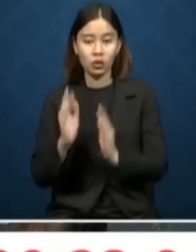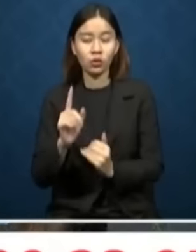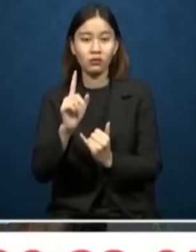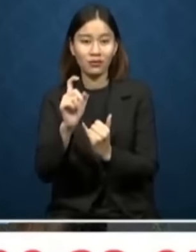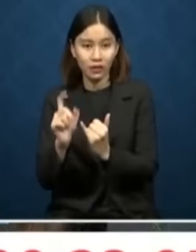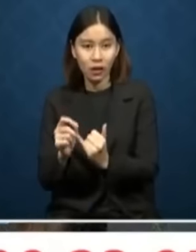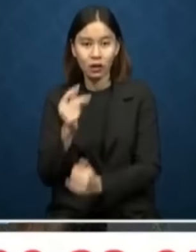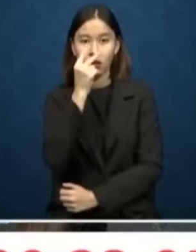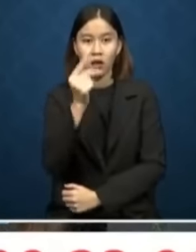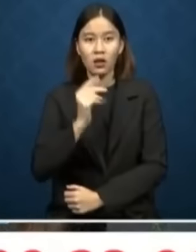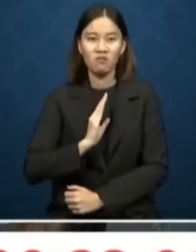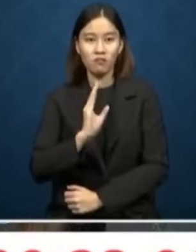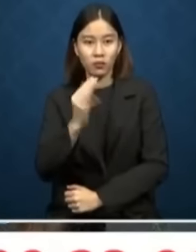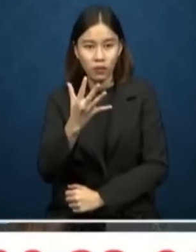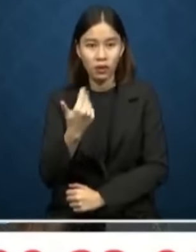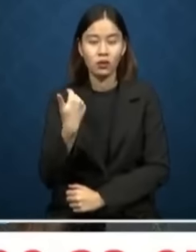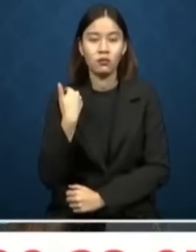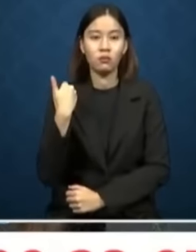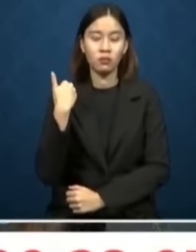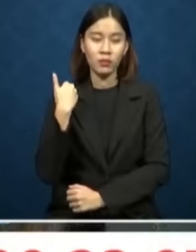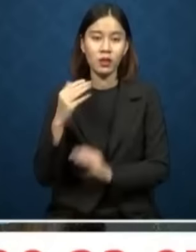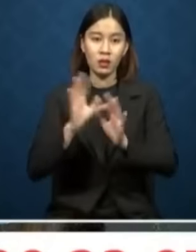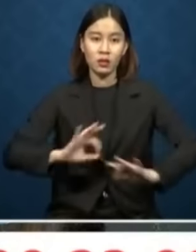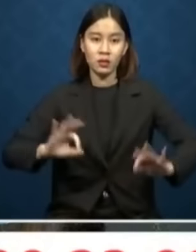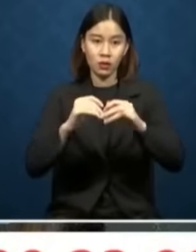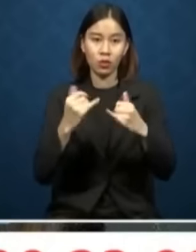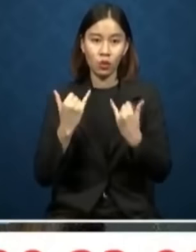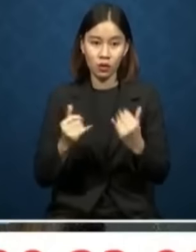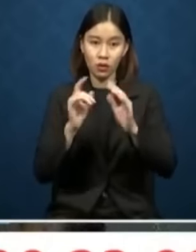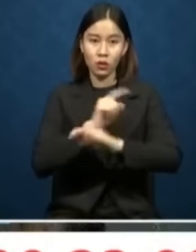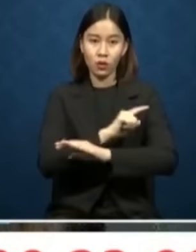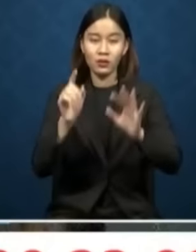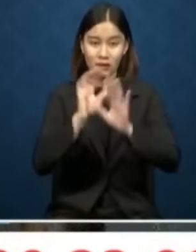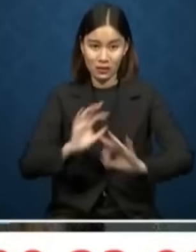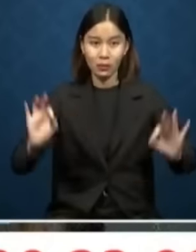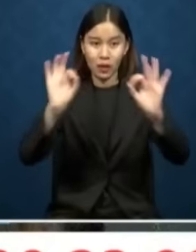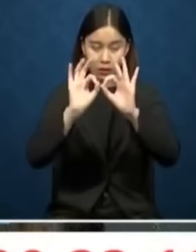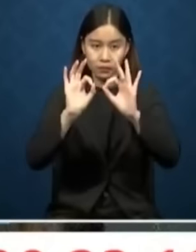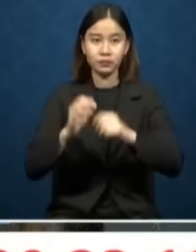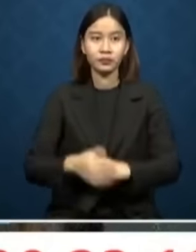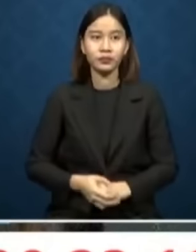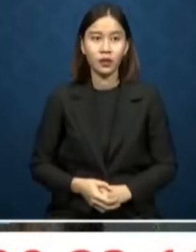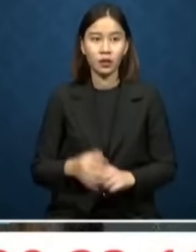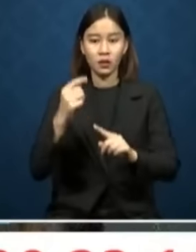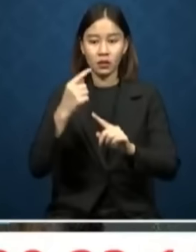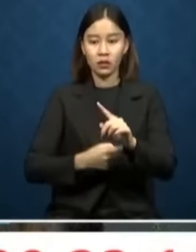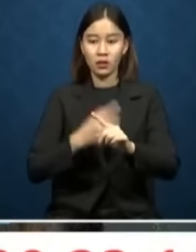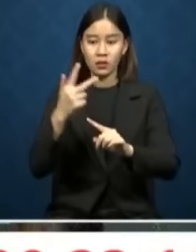แล้วก็เห็นความอยุติธรรมที่เกิดขึ้นโดยเฉพาะวันนี้เป็นวันสำคัญครับวันที่